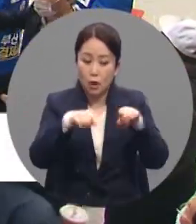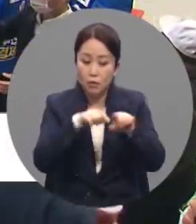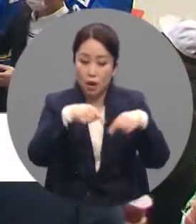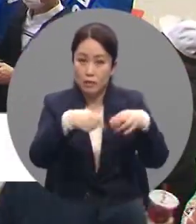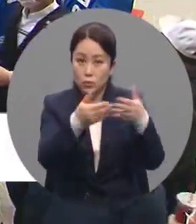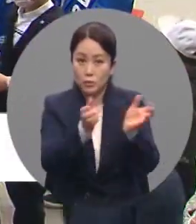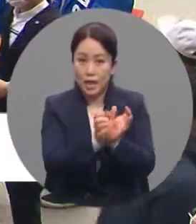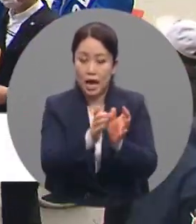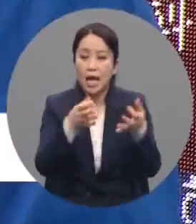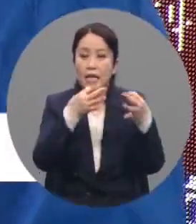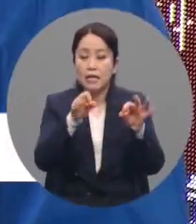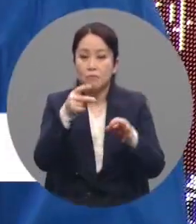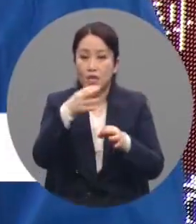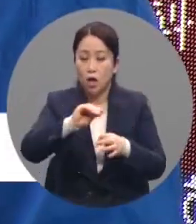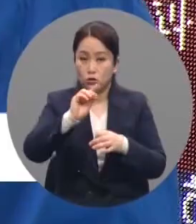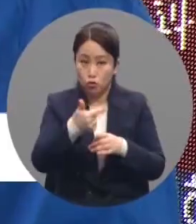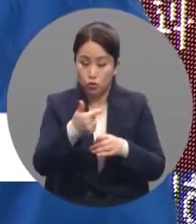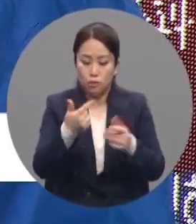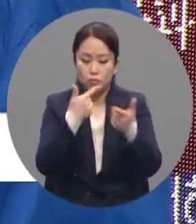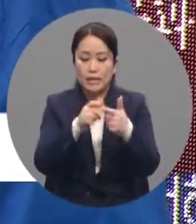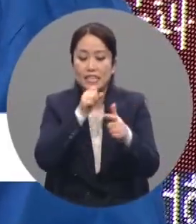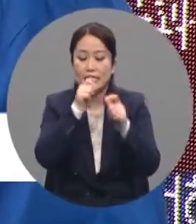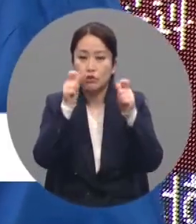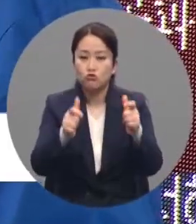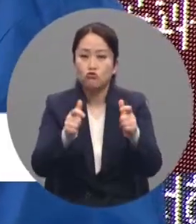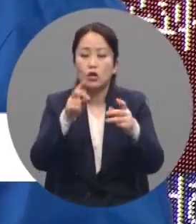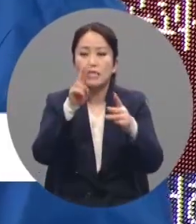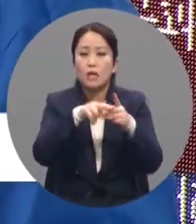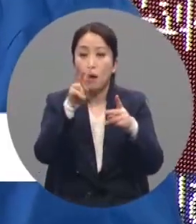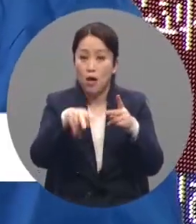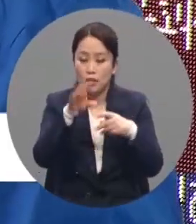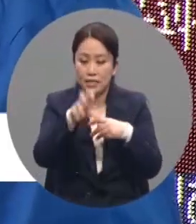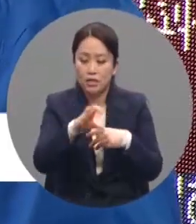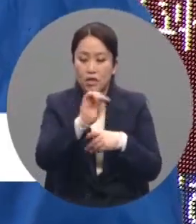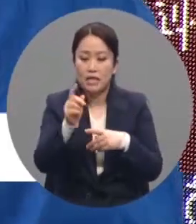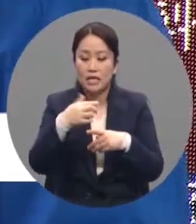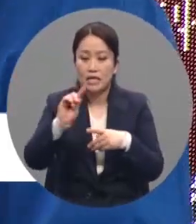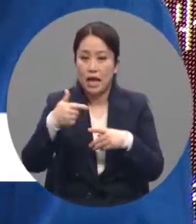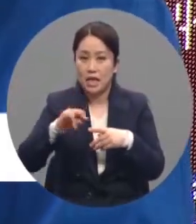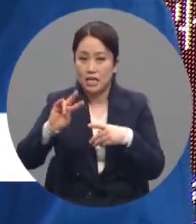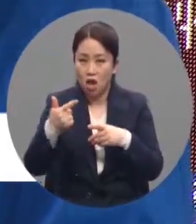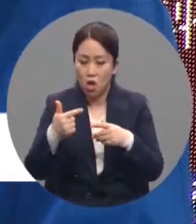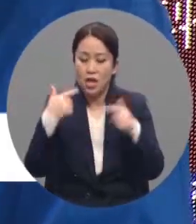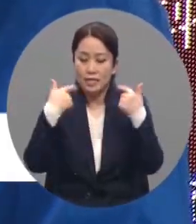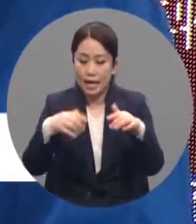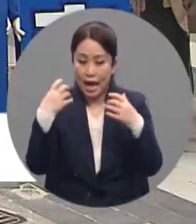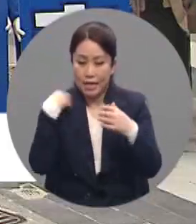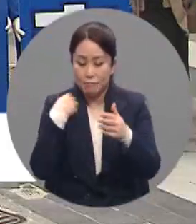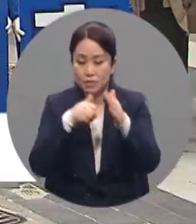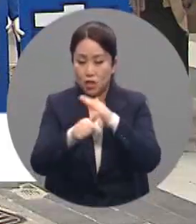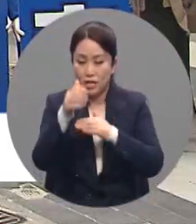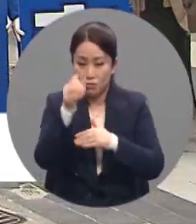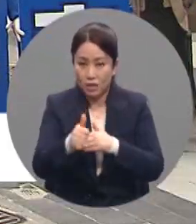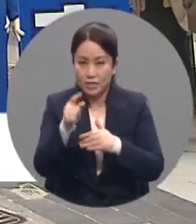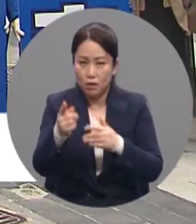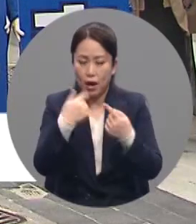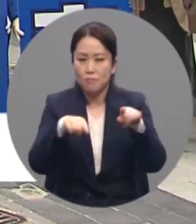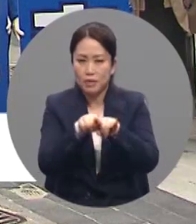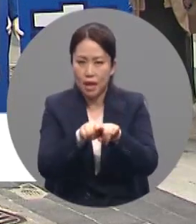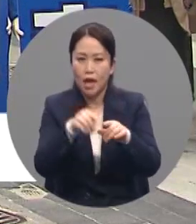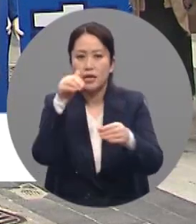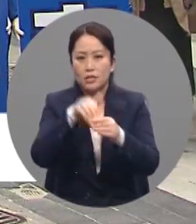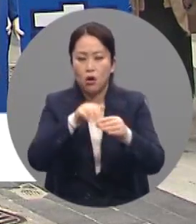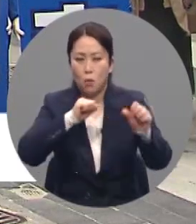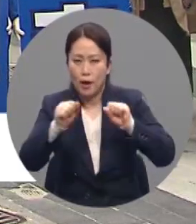더불어민주당 김영춘 후보가 부산진구 서면에서 이낙연 상임선대위원장 등과 함께 유세전을 벌였습니다. 김